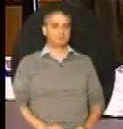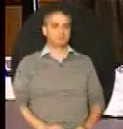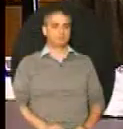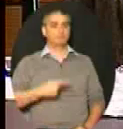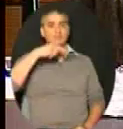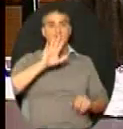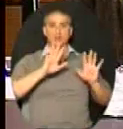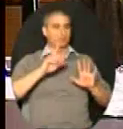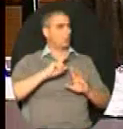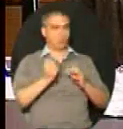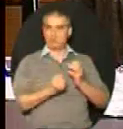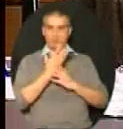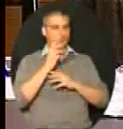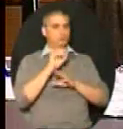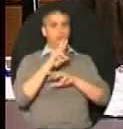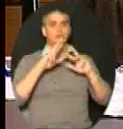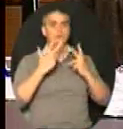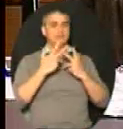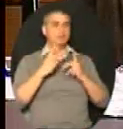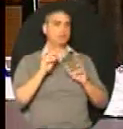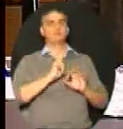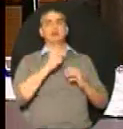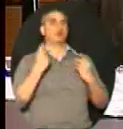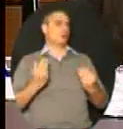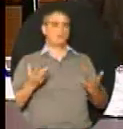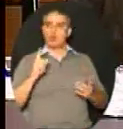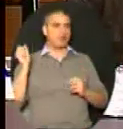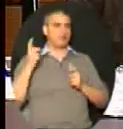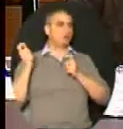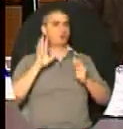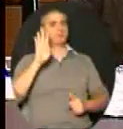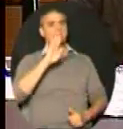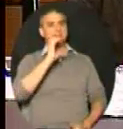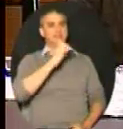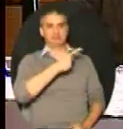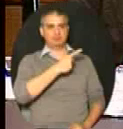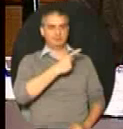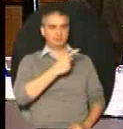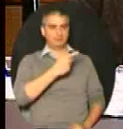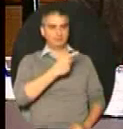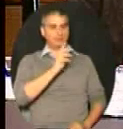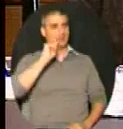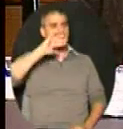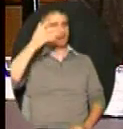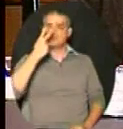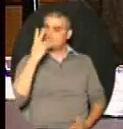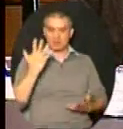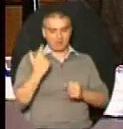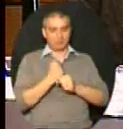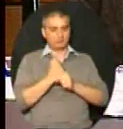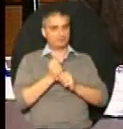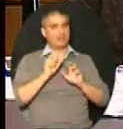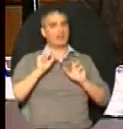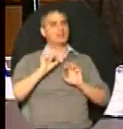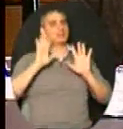בראשון באוקטובר לא יקום השידור הציבורי האוטופי, לא הגיעו משלחות מה-BBC להר חוצבים לראות איך עושים